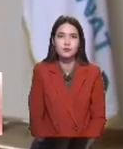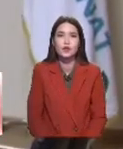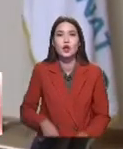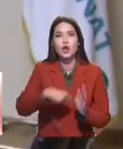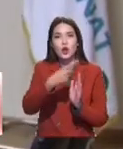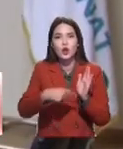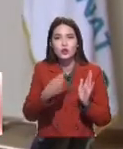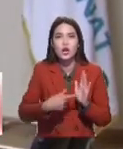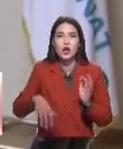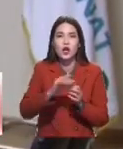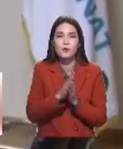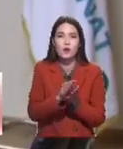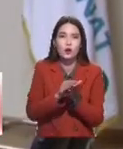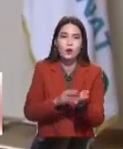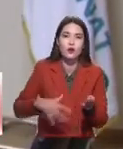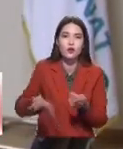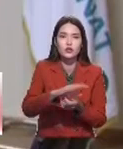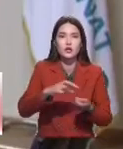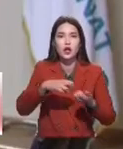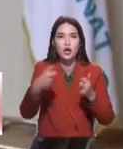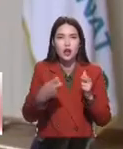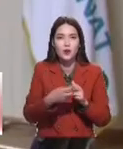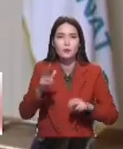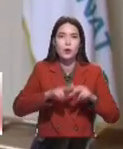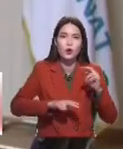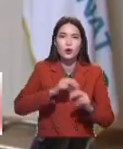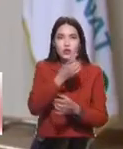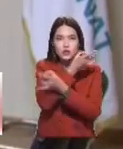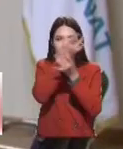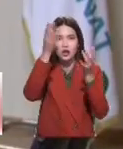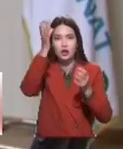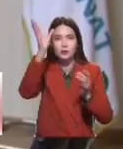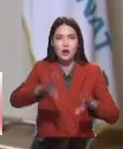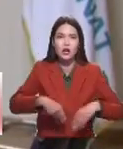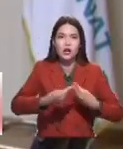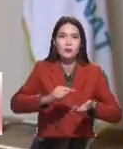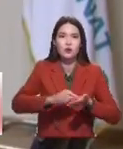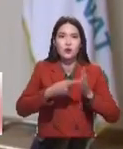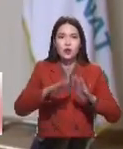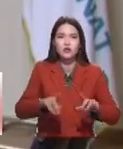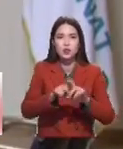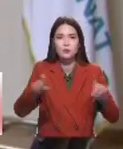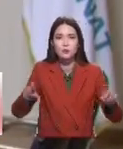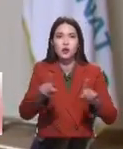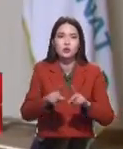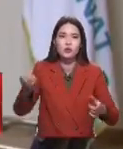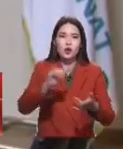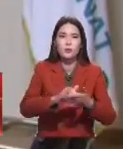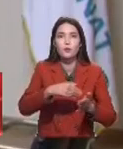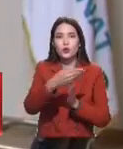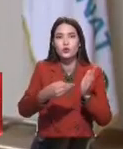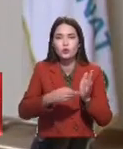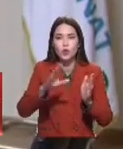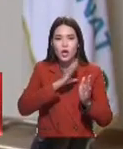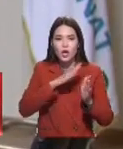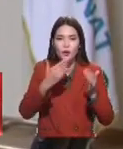Сұрақтардың ауқымы өте кең. Экологиялық мәселелер, құрылыс, мәдениет және білім беру мекемелері және ескерткіштер орнату туралы сұрақтар болды. Мен